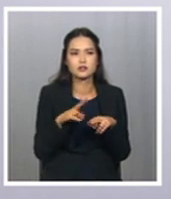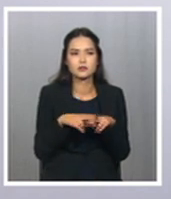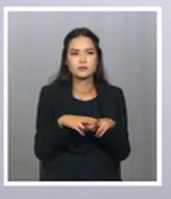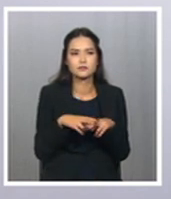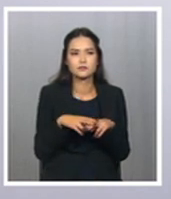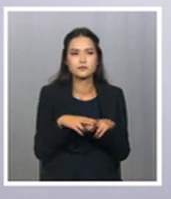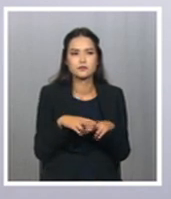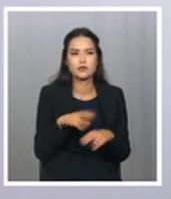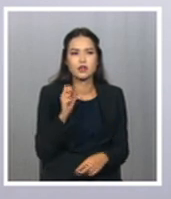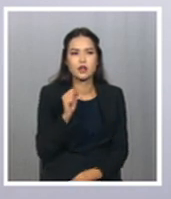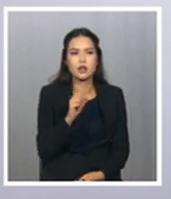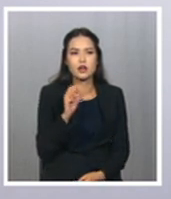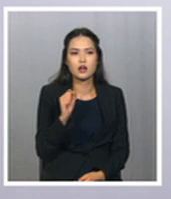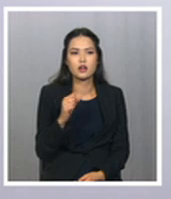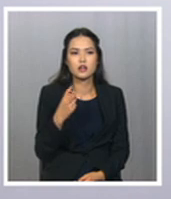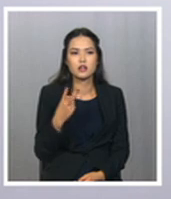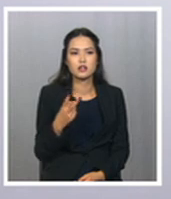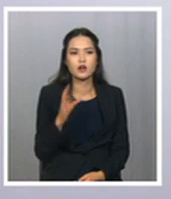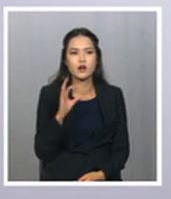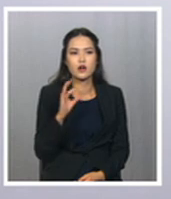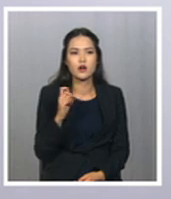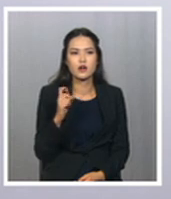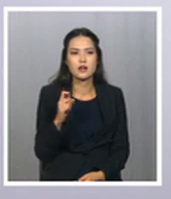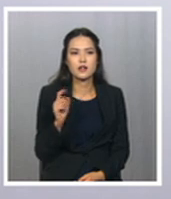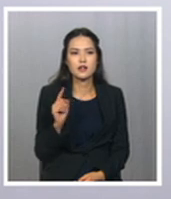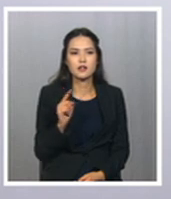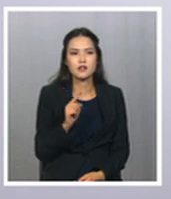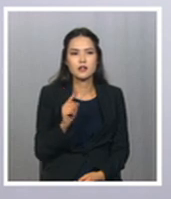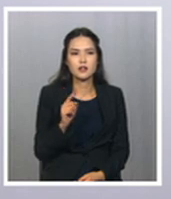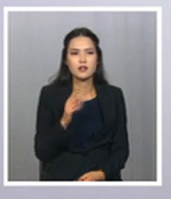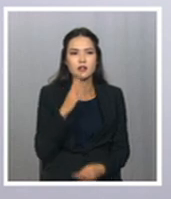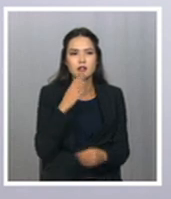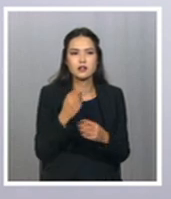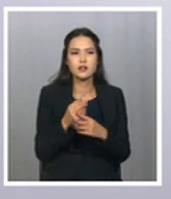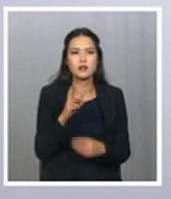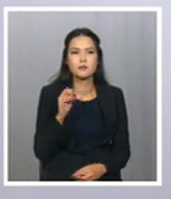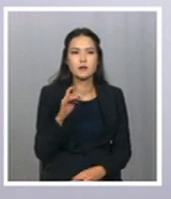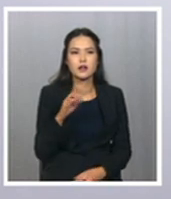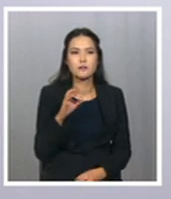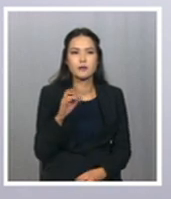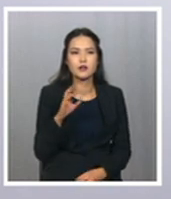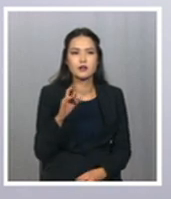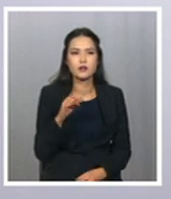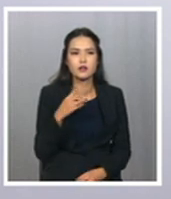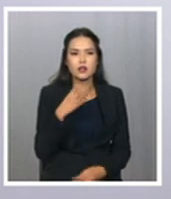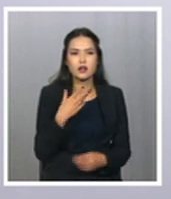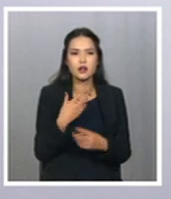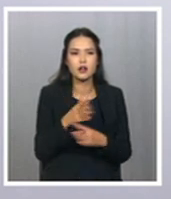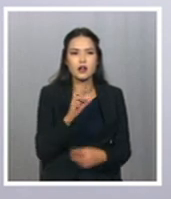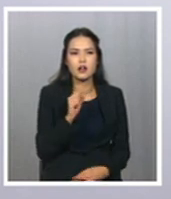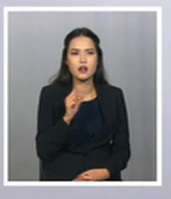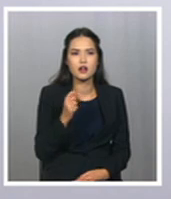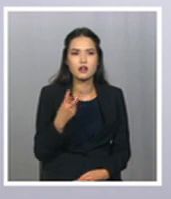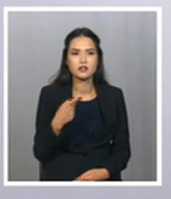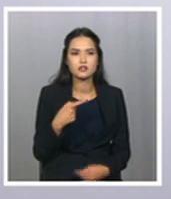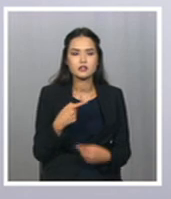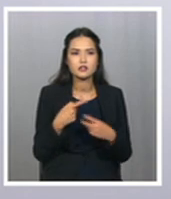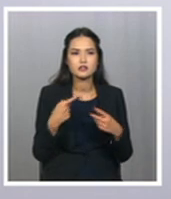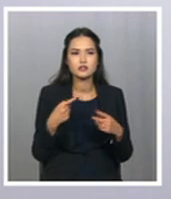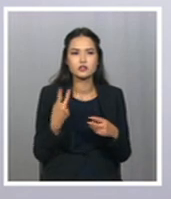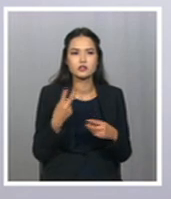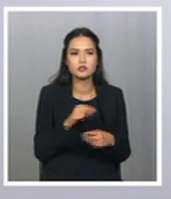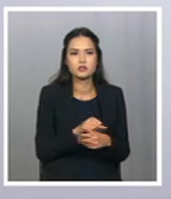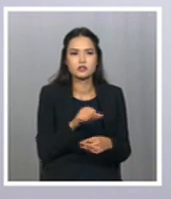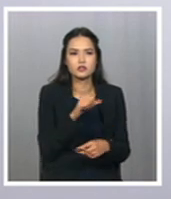АА2 OXZ жастығына перпендикуляр. Ал АА2-нің ұзындығы бұл ординатаға тең,